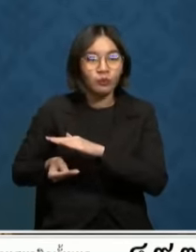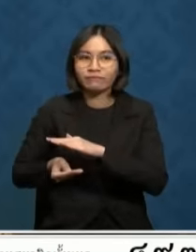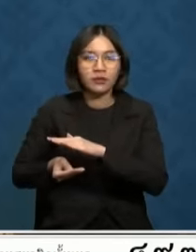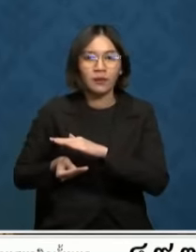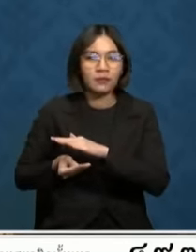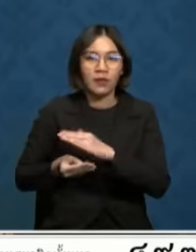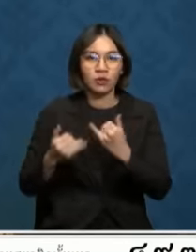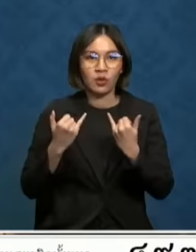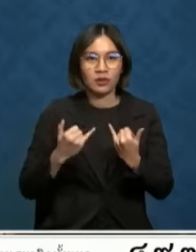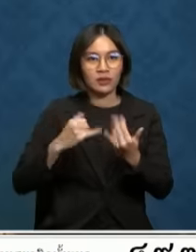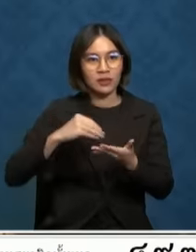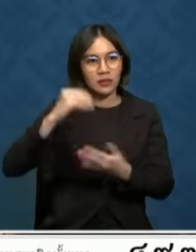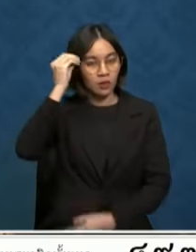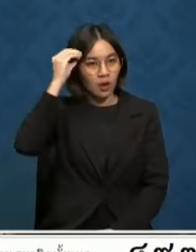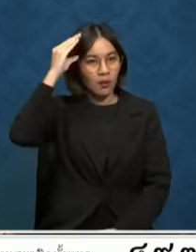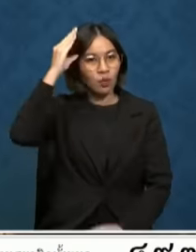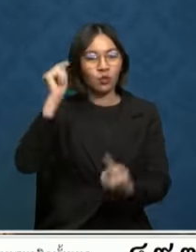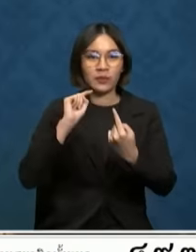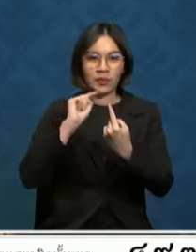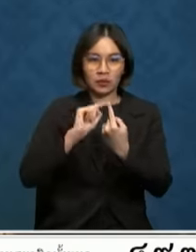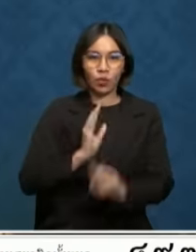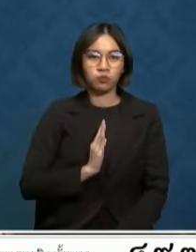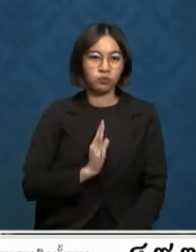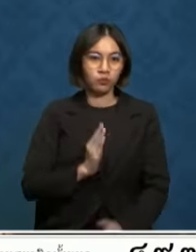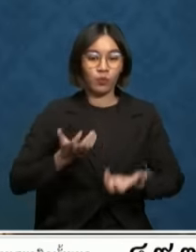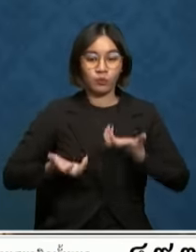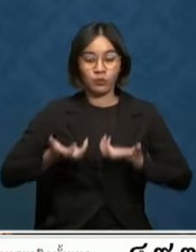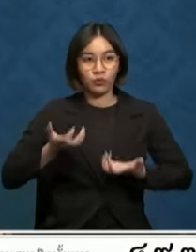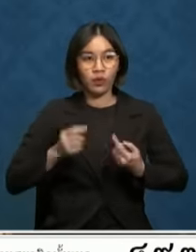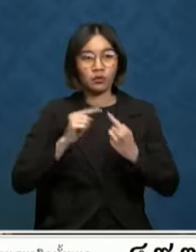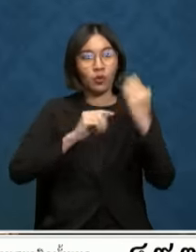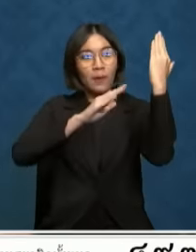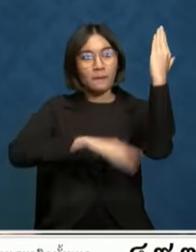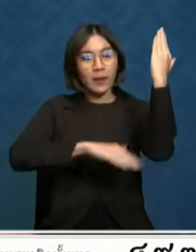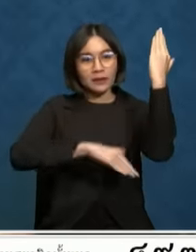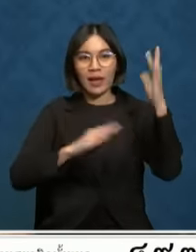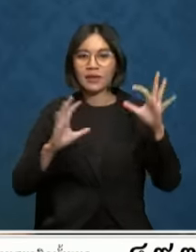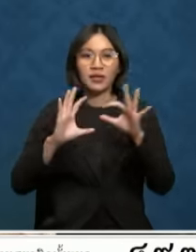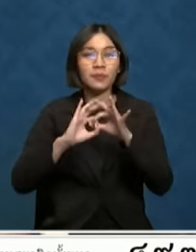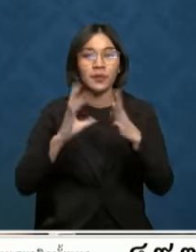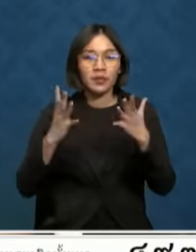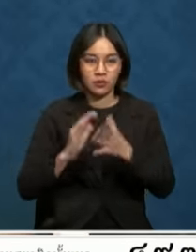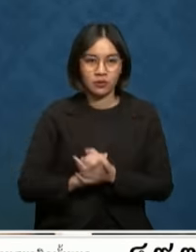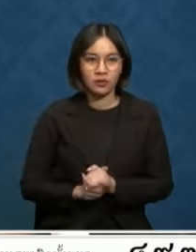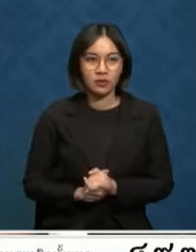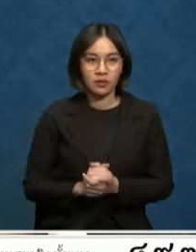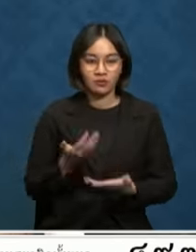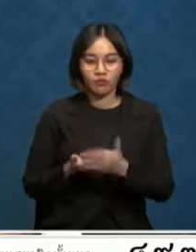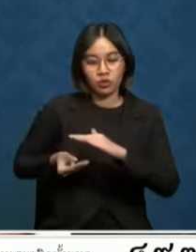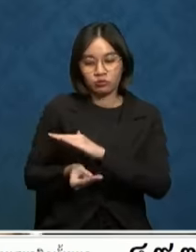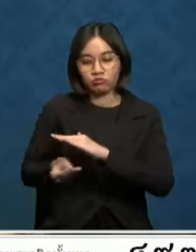มันชนชั้นปัญญาตุลาการกรณีที่ภาคใต้ไม่เกี่ยวกับศีนบาทคาศีนบนนะครับแต่